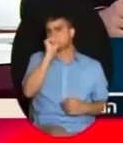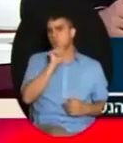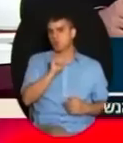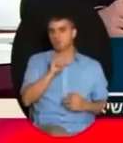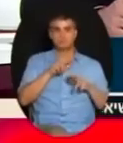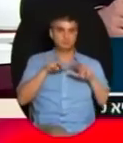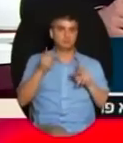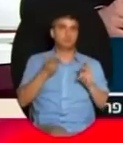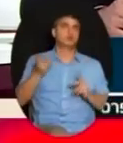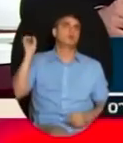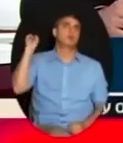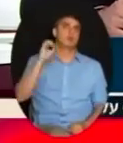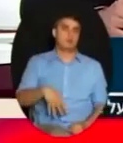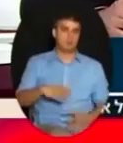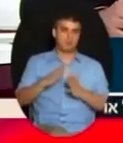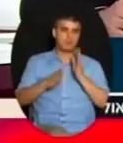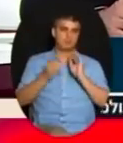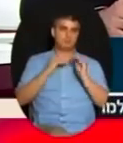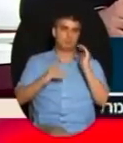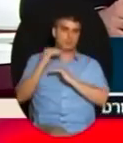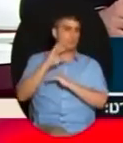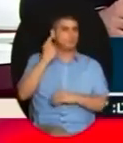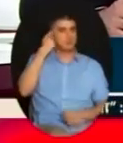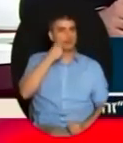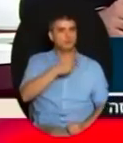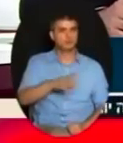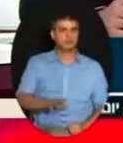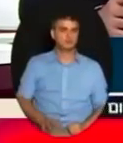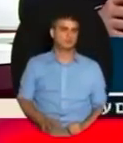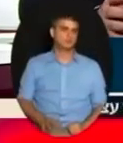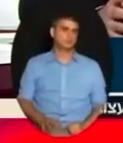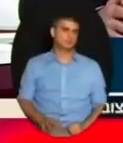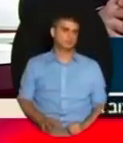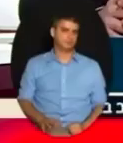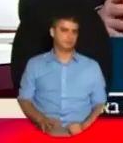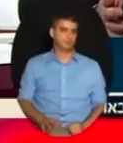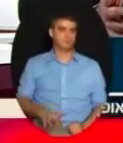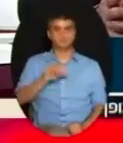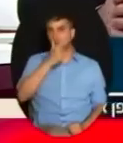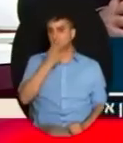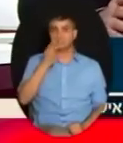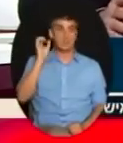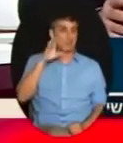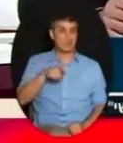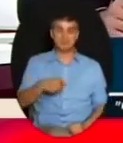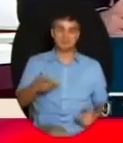להיות שמצבו יחמור יותר אפילו בעליון. מה הערכה שלך? קודם כל, יותר חמור